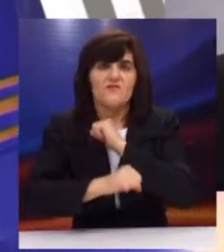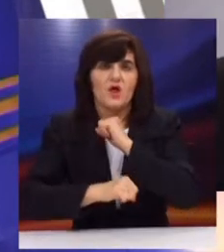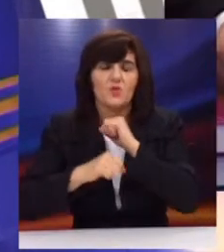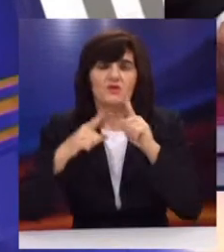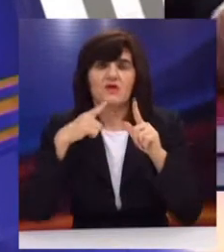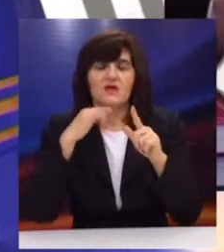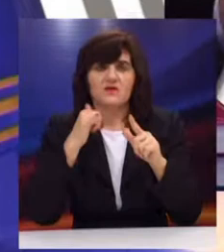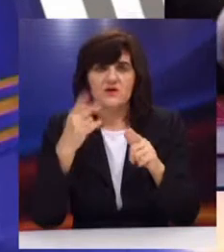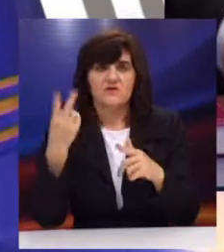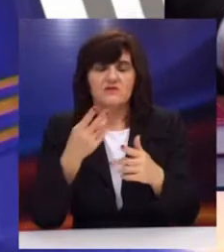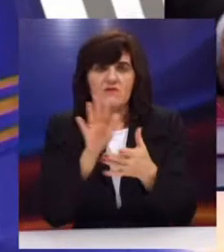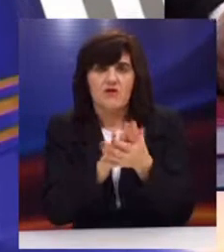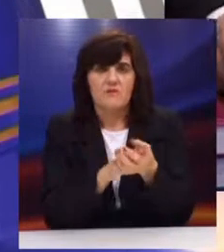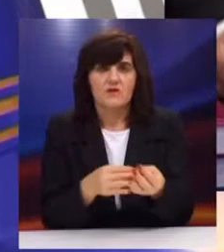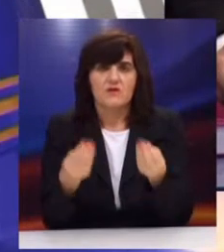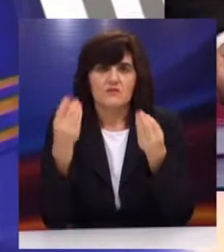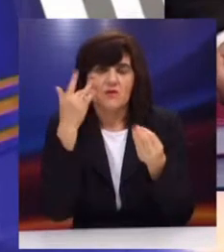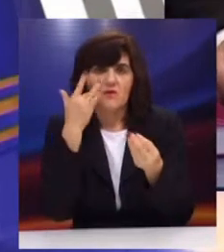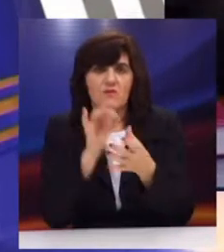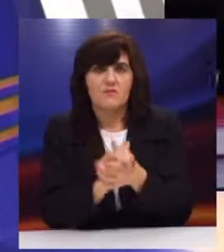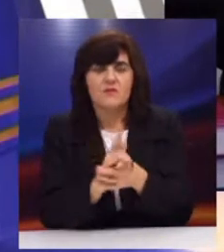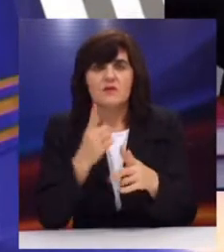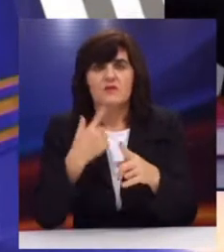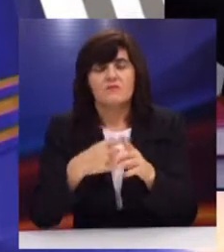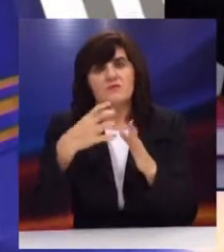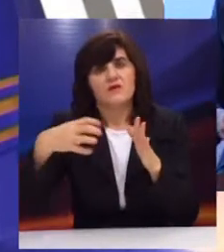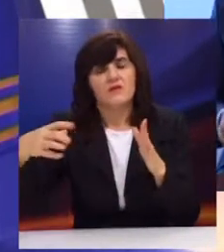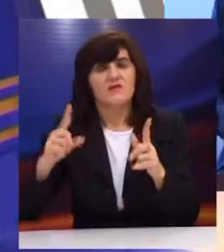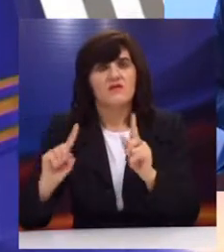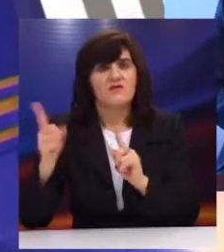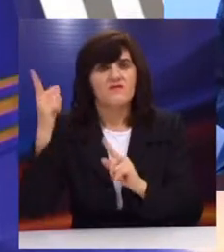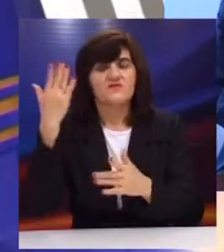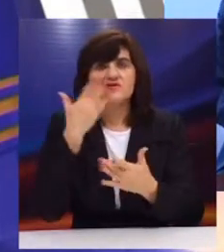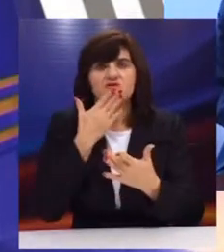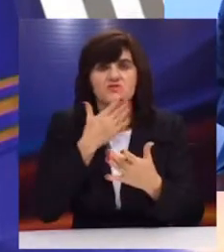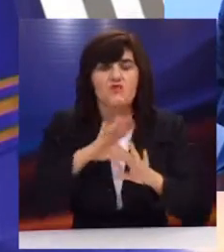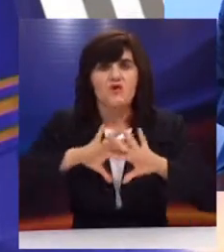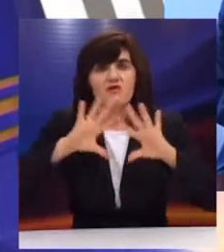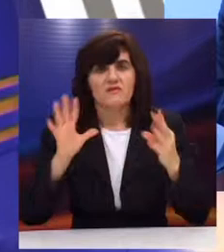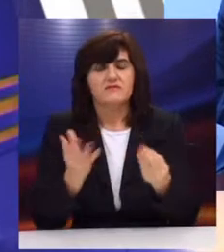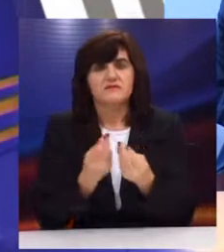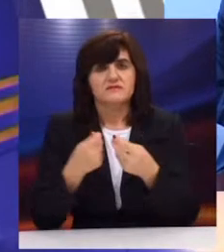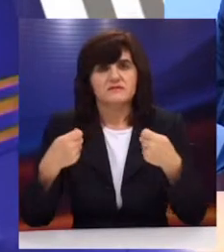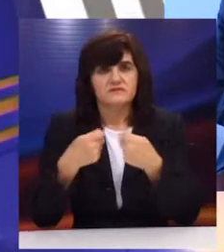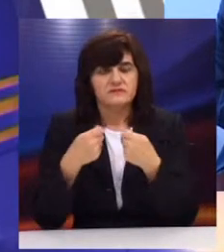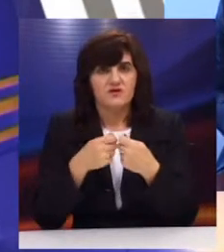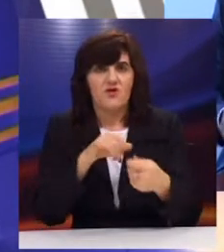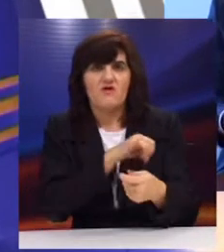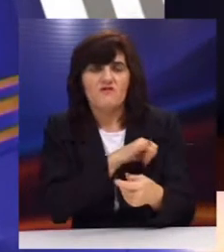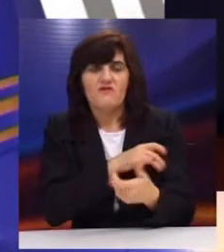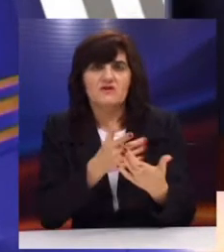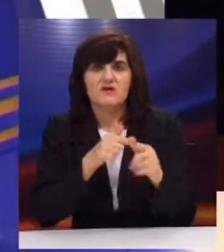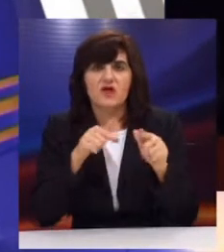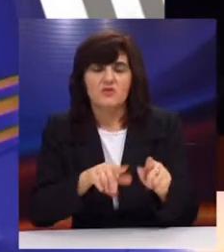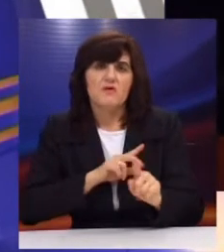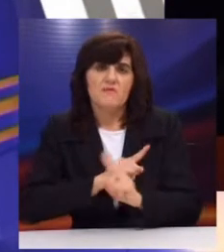konačno počinje saradnja 2 fakulteta i naglasio značaj da se ta saradnja odvija sa visokoškolskim ustanovama iz Subotice, odnosno Vojvodine,